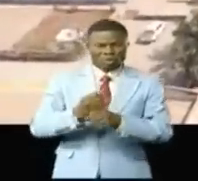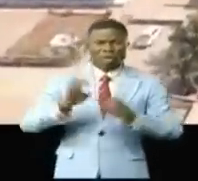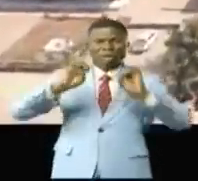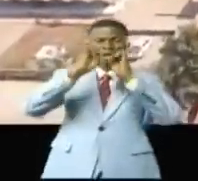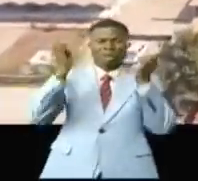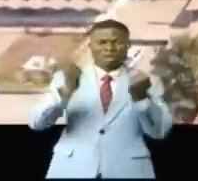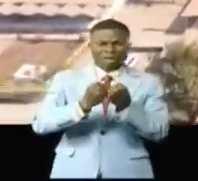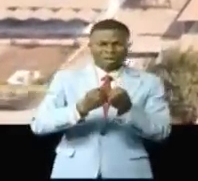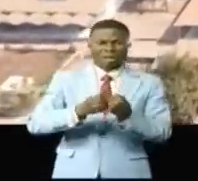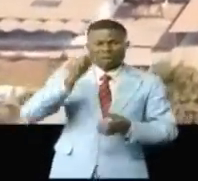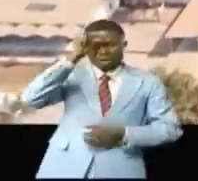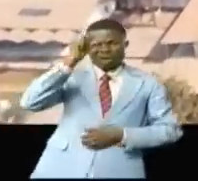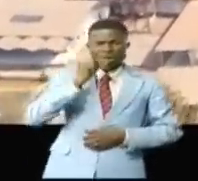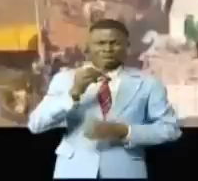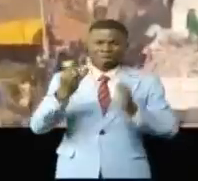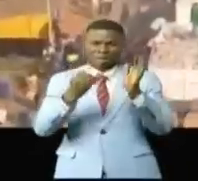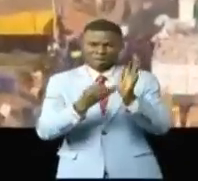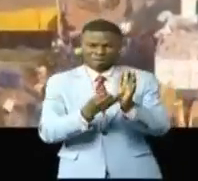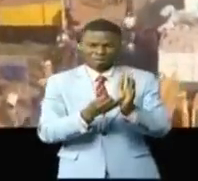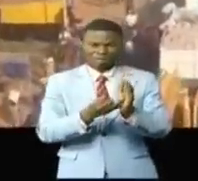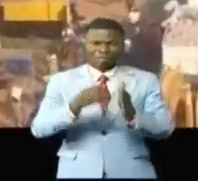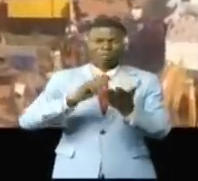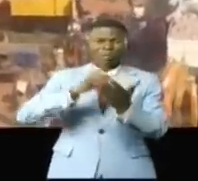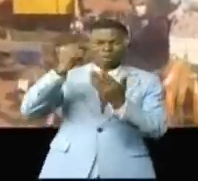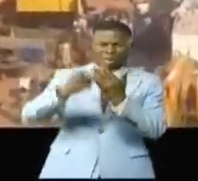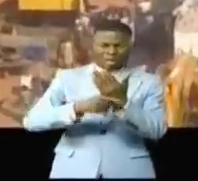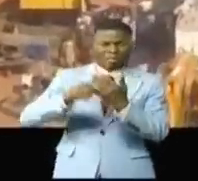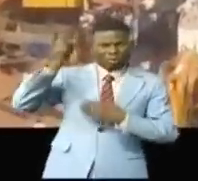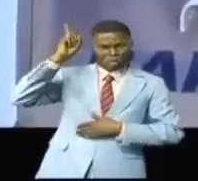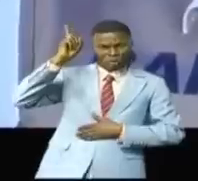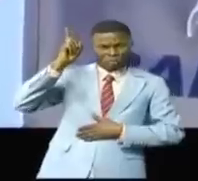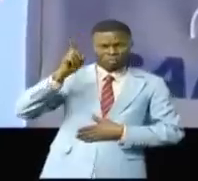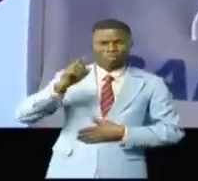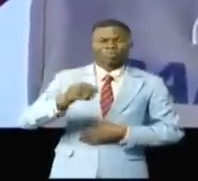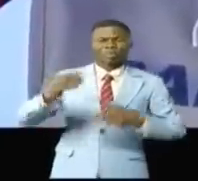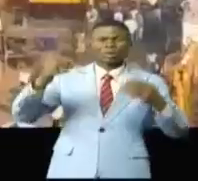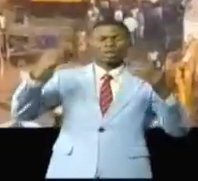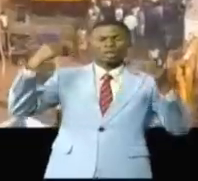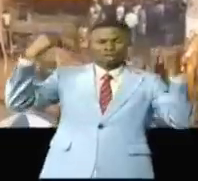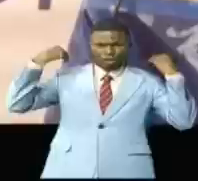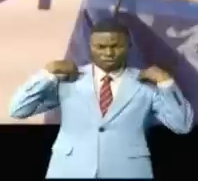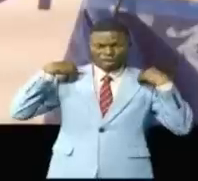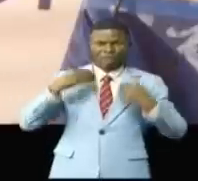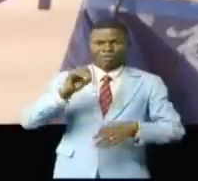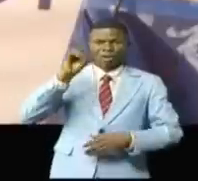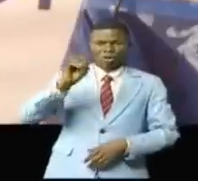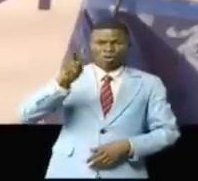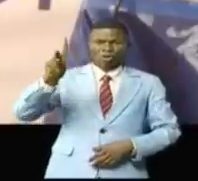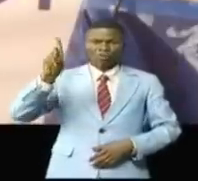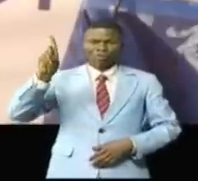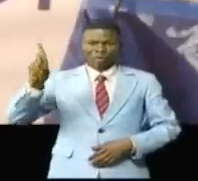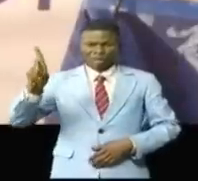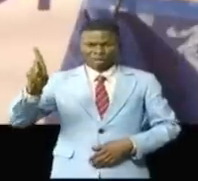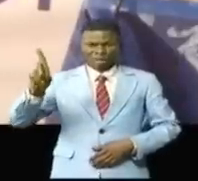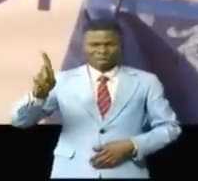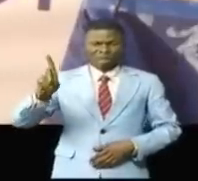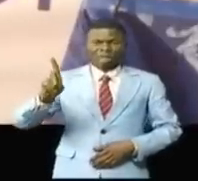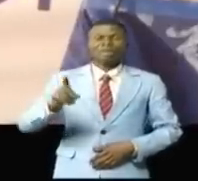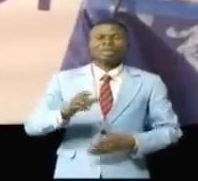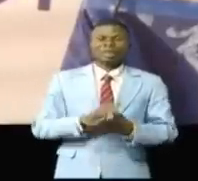l'entreprise CREC-7 dans le cadre du projet Chilegelou. Le numéro 1 de l'OVD, ingénieur Victor Tumba-Tchikela, qui a